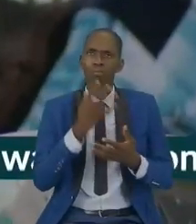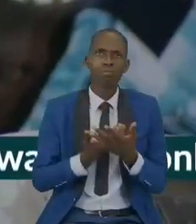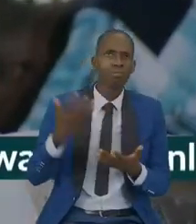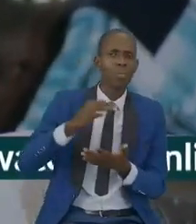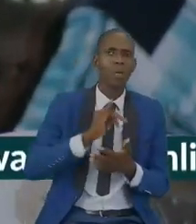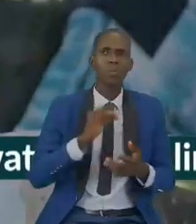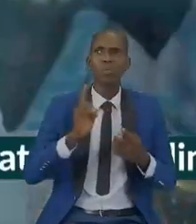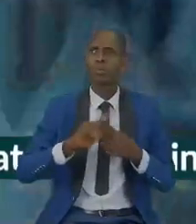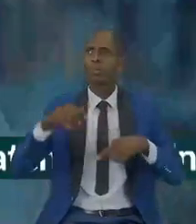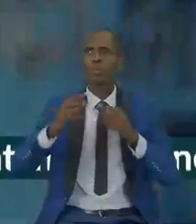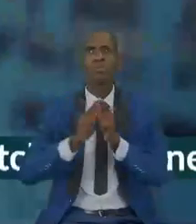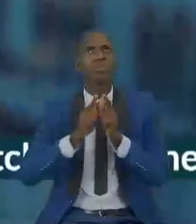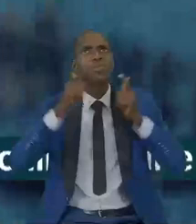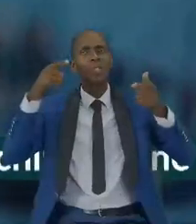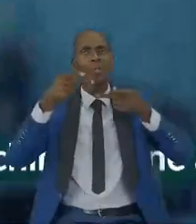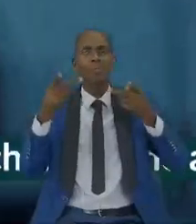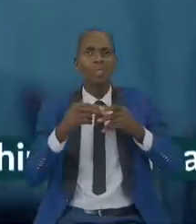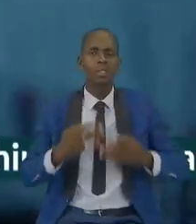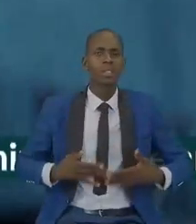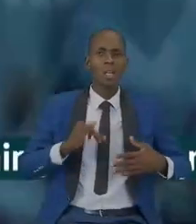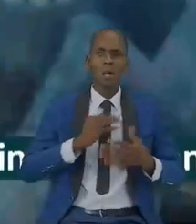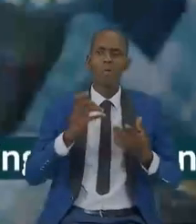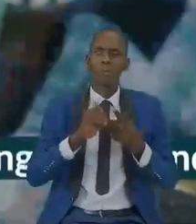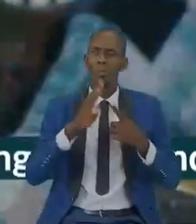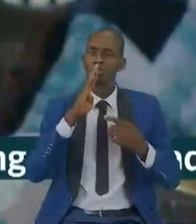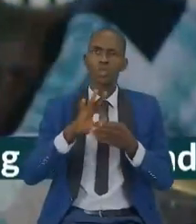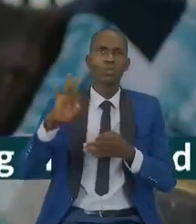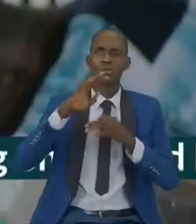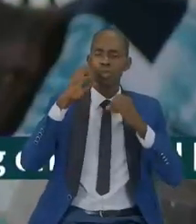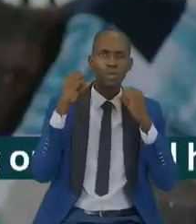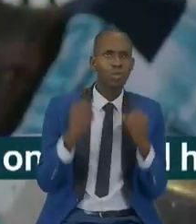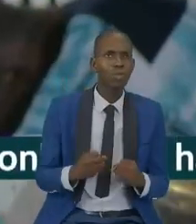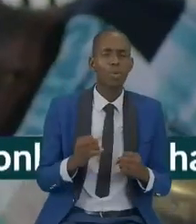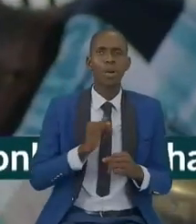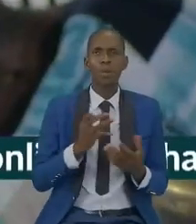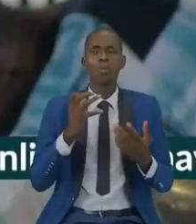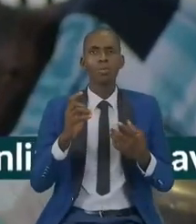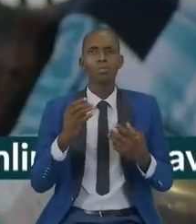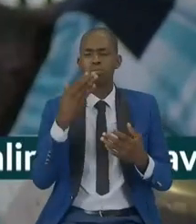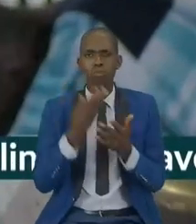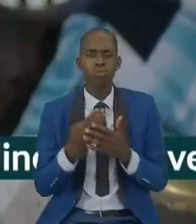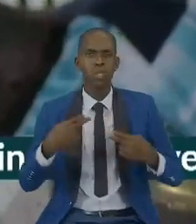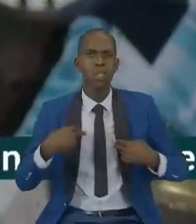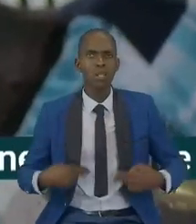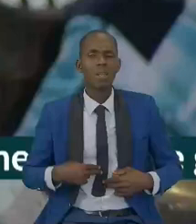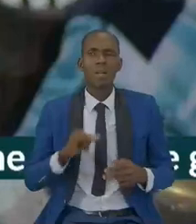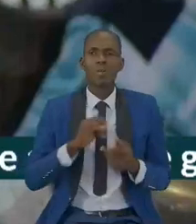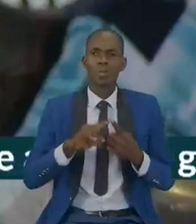soit en contact avec vous. Soyez en contact avec le ciel. Faites